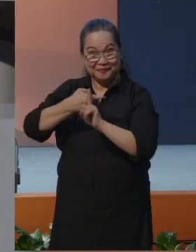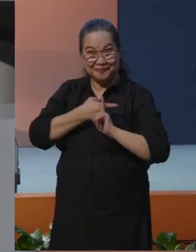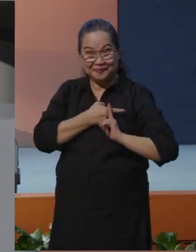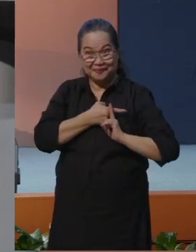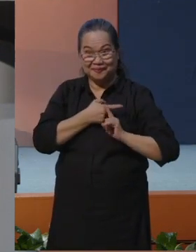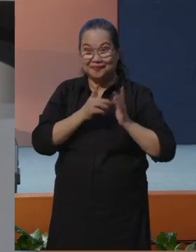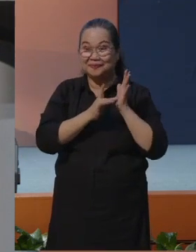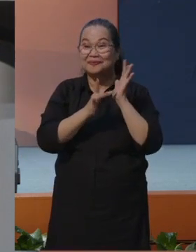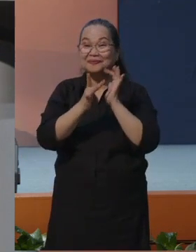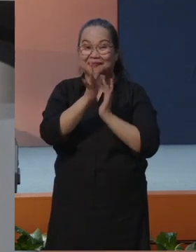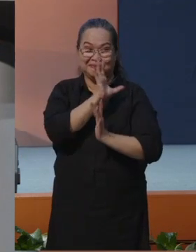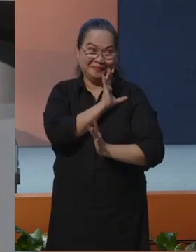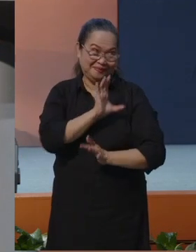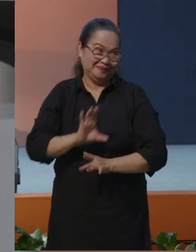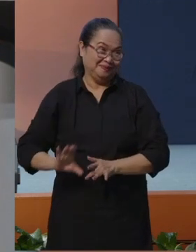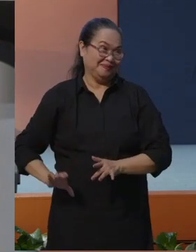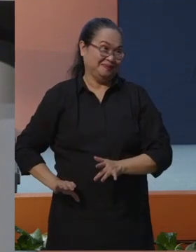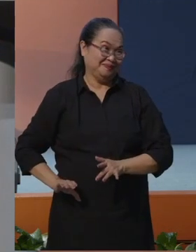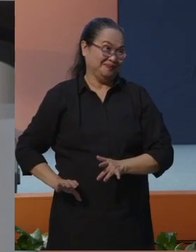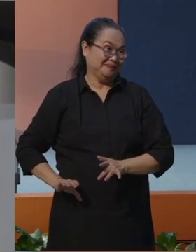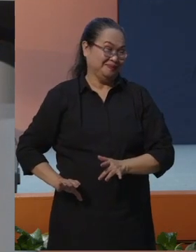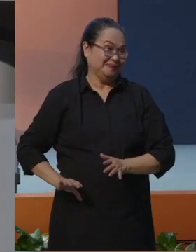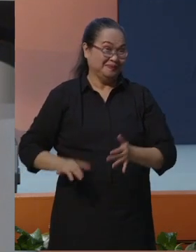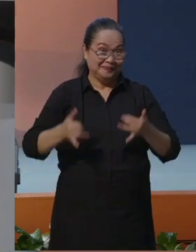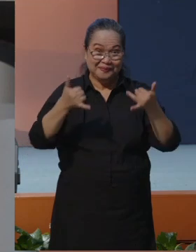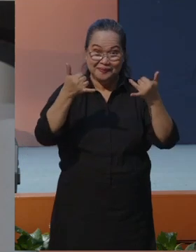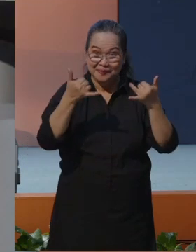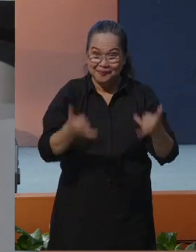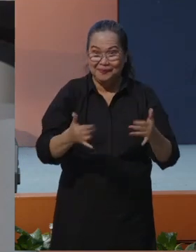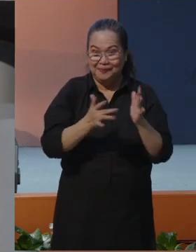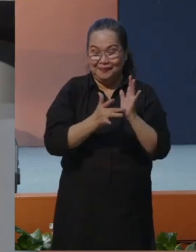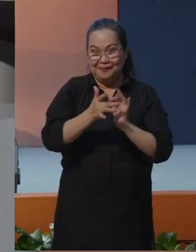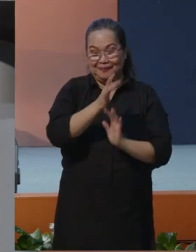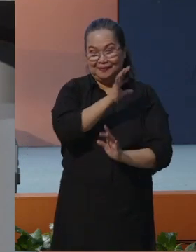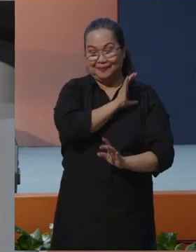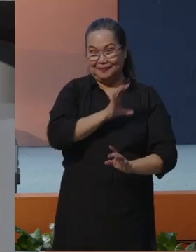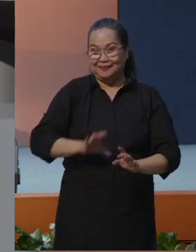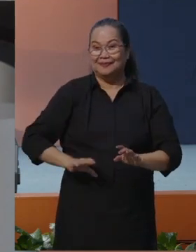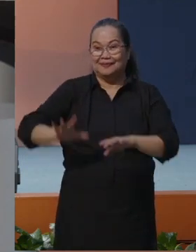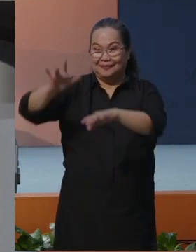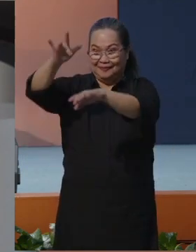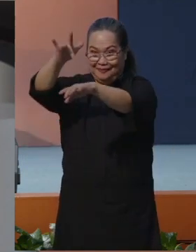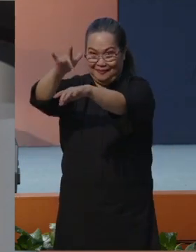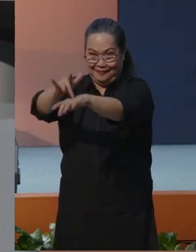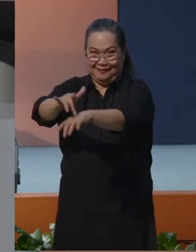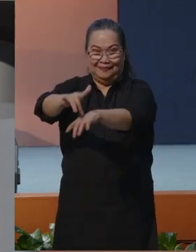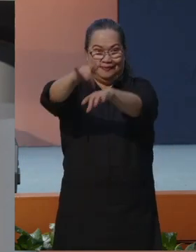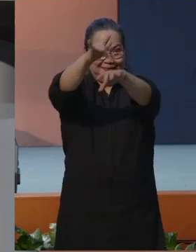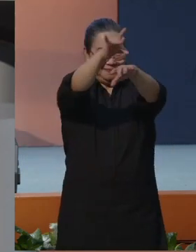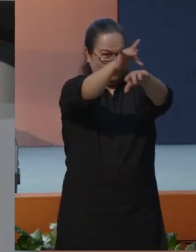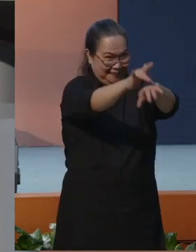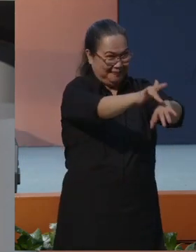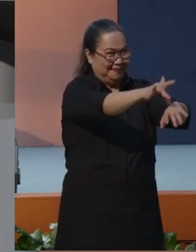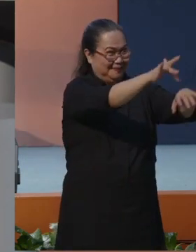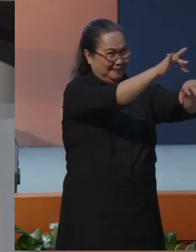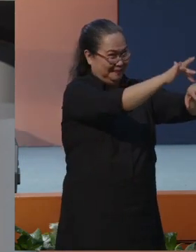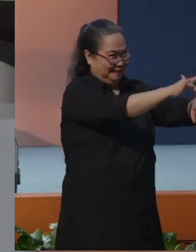si Kristo Jesus. At ngayon, siya ay kumikilos naman sa ating mga